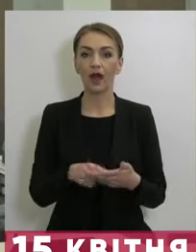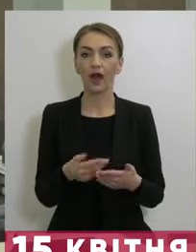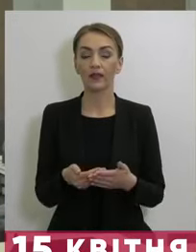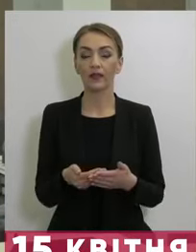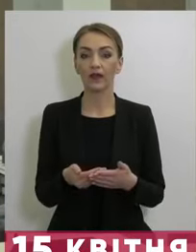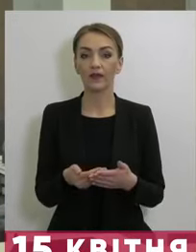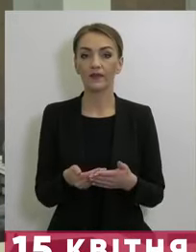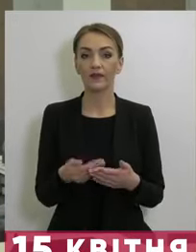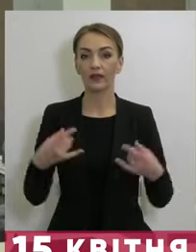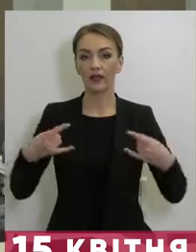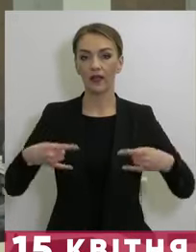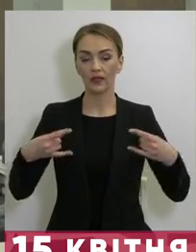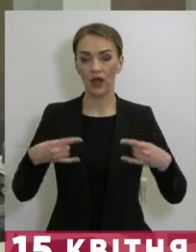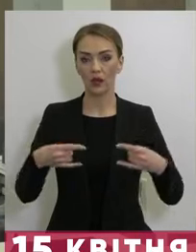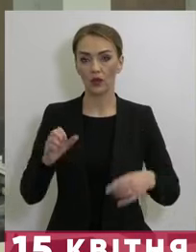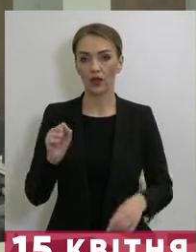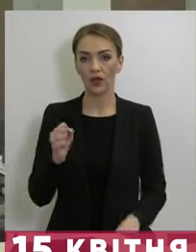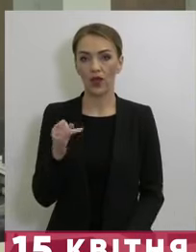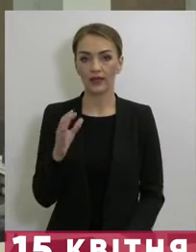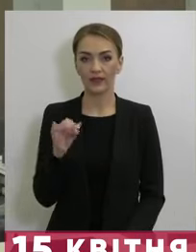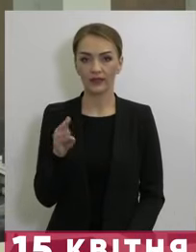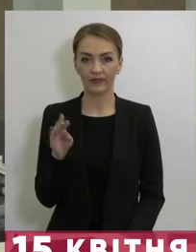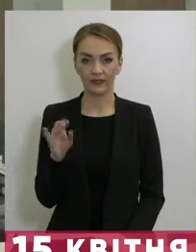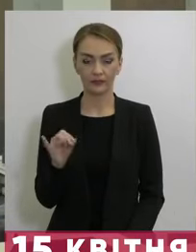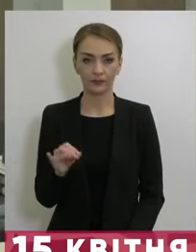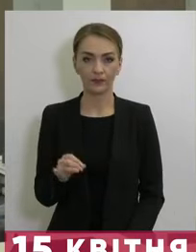від телеканалу ICTV.